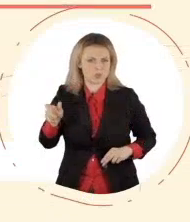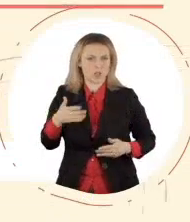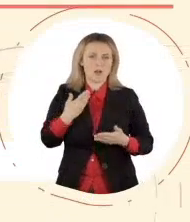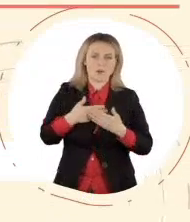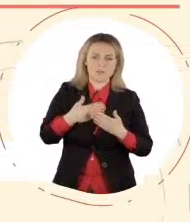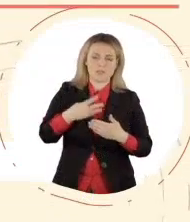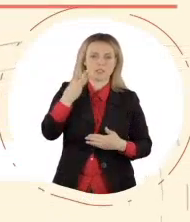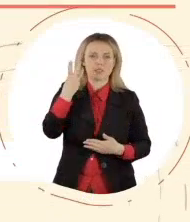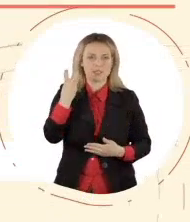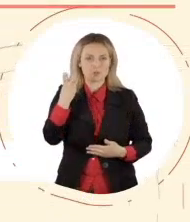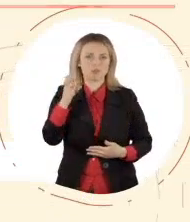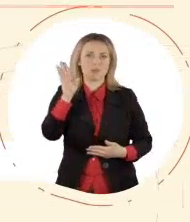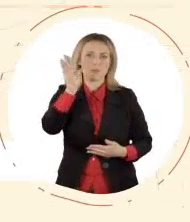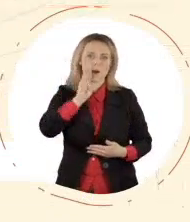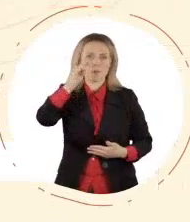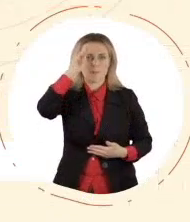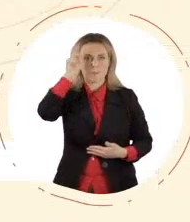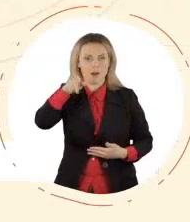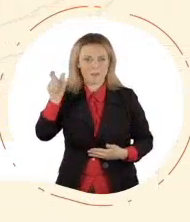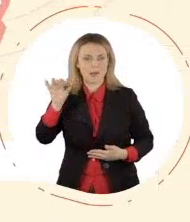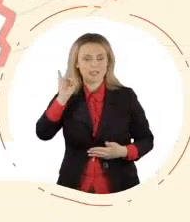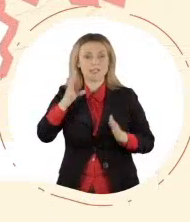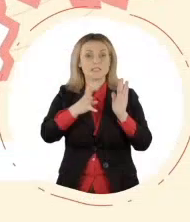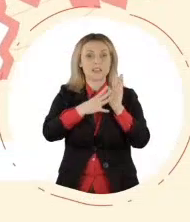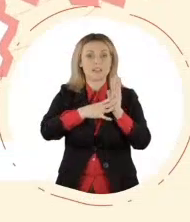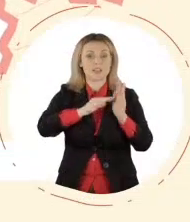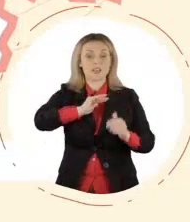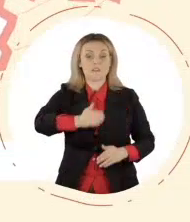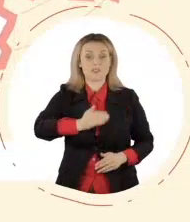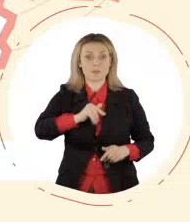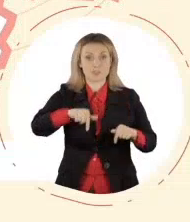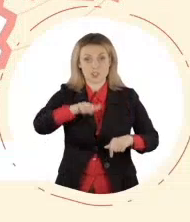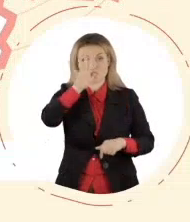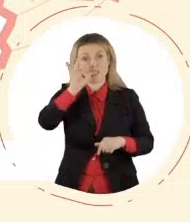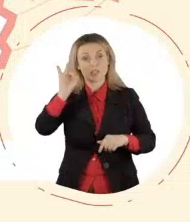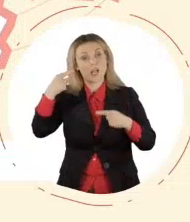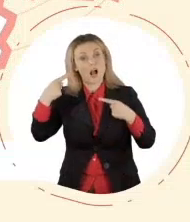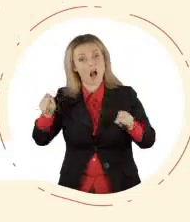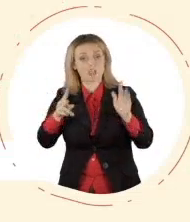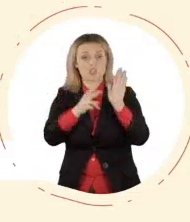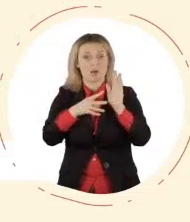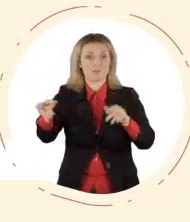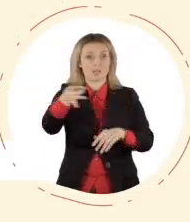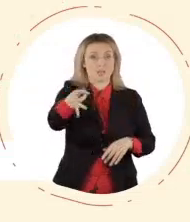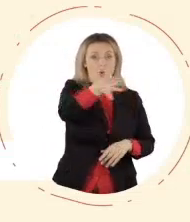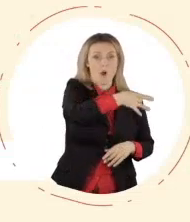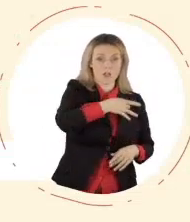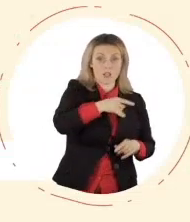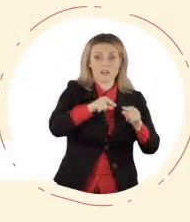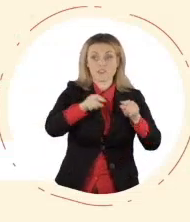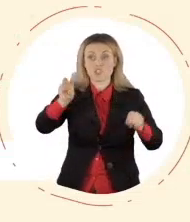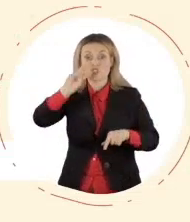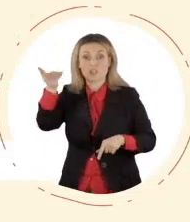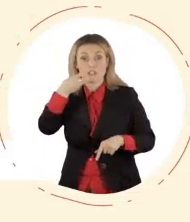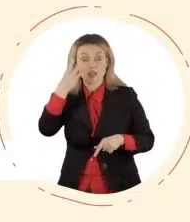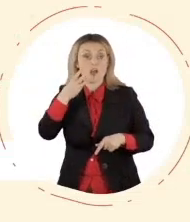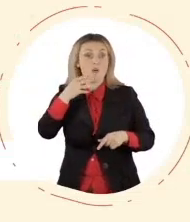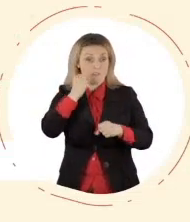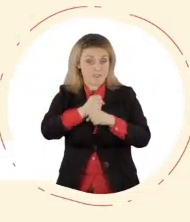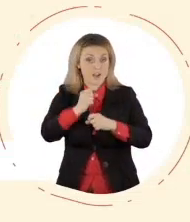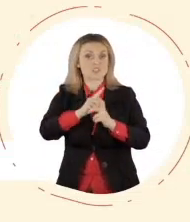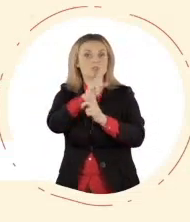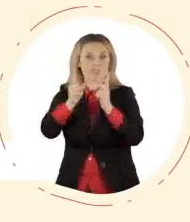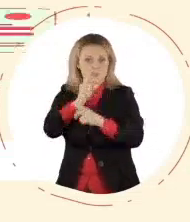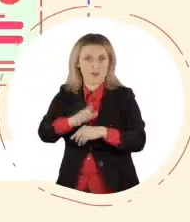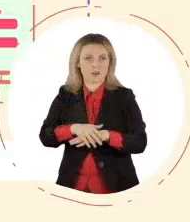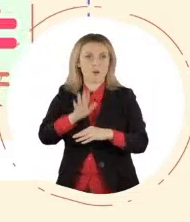jur de 300 de părinți și 9 companii din municipiul Chișinău și alte 7 raioane. Timp de 3 ani vom face